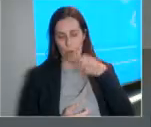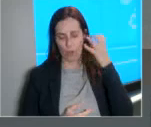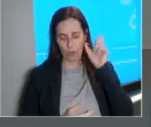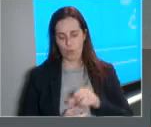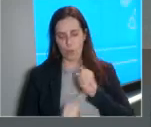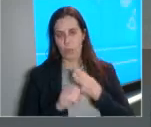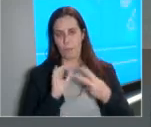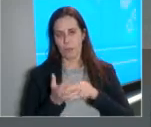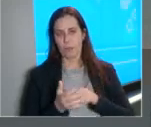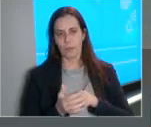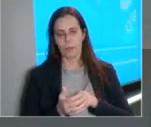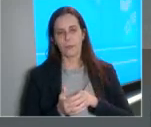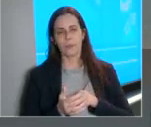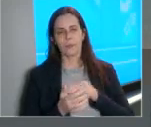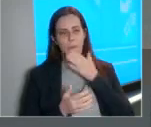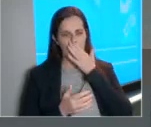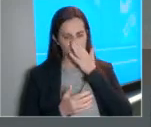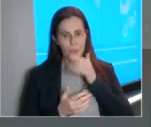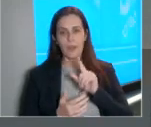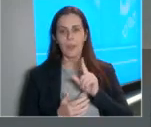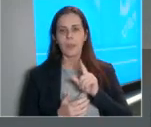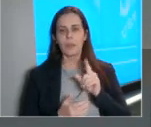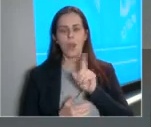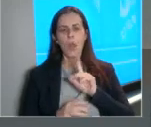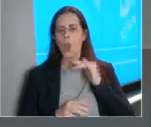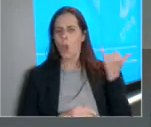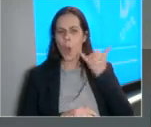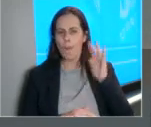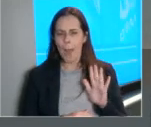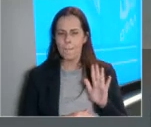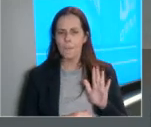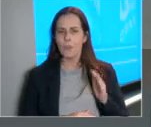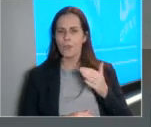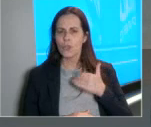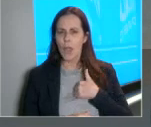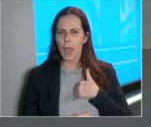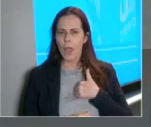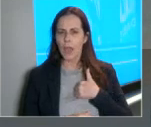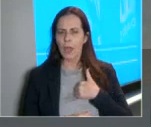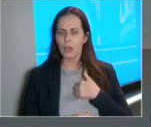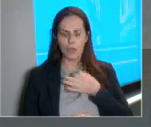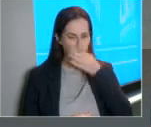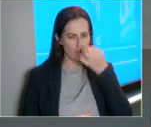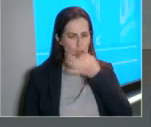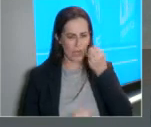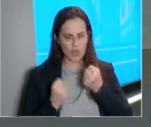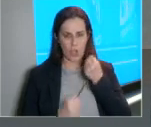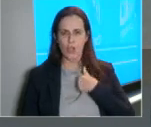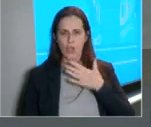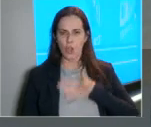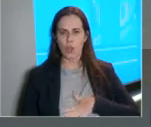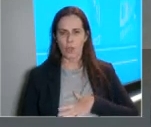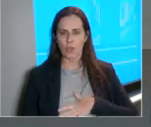שעוסקים בלהתראיין, וחלקם גם בלראיין. לא כל פעם, כשאני משסה מרואיין, זה אומר שאני